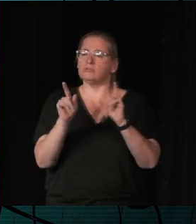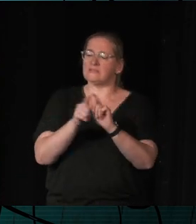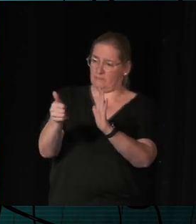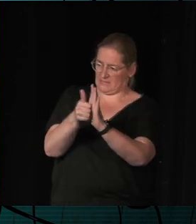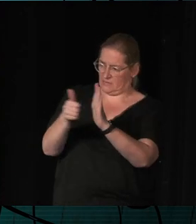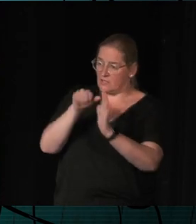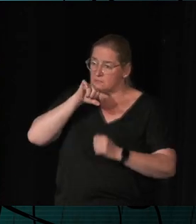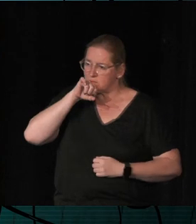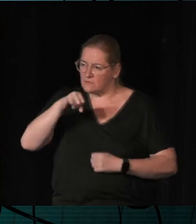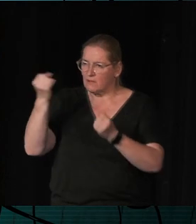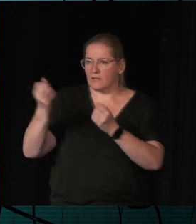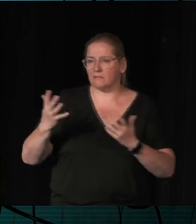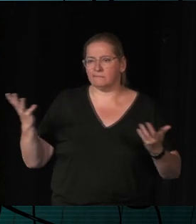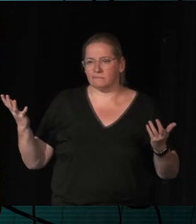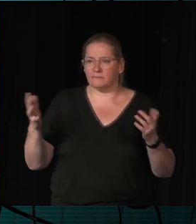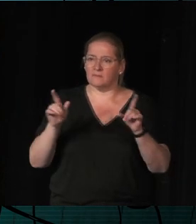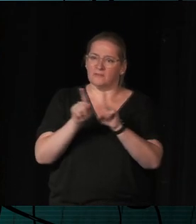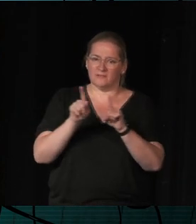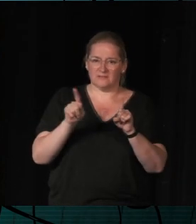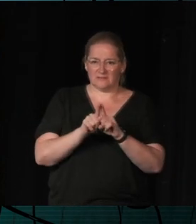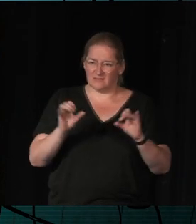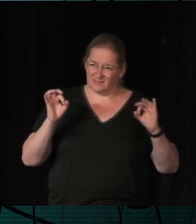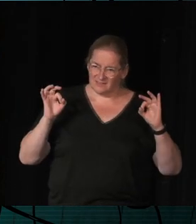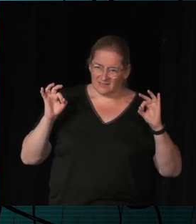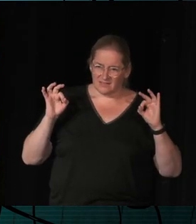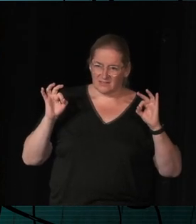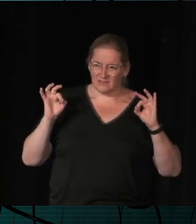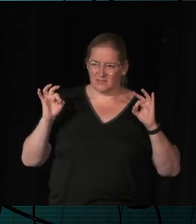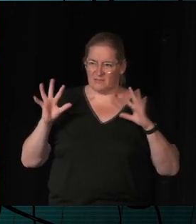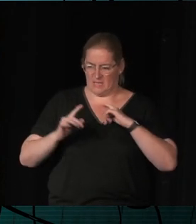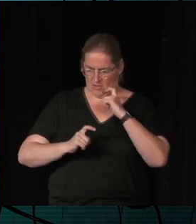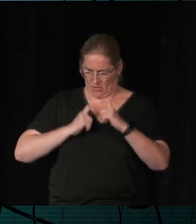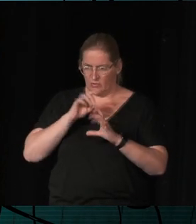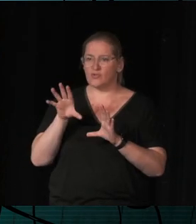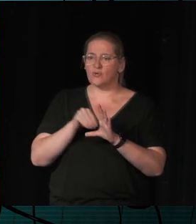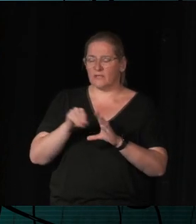apprécié, mais c'est aussi une violence qui s'exprime à travers le gameplay puisqu'on nous fait affronter